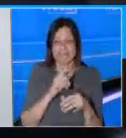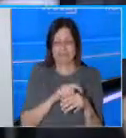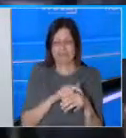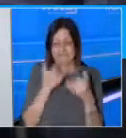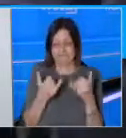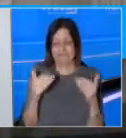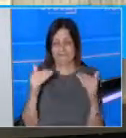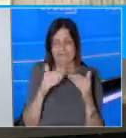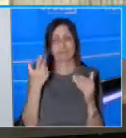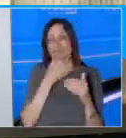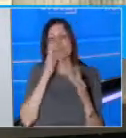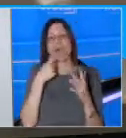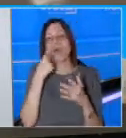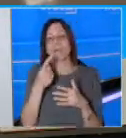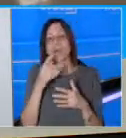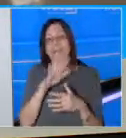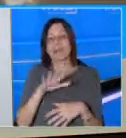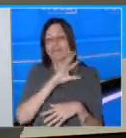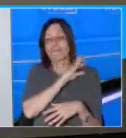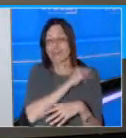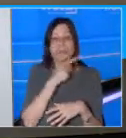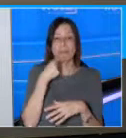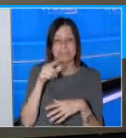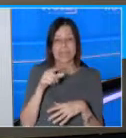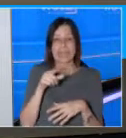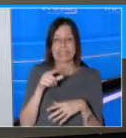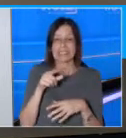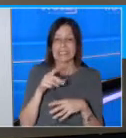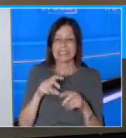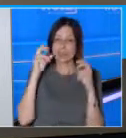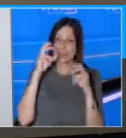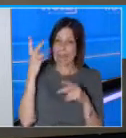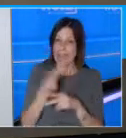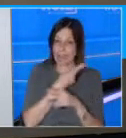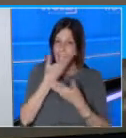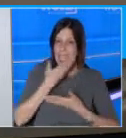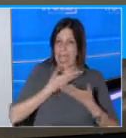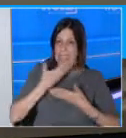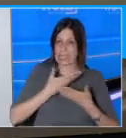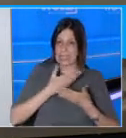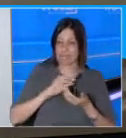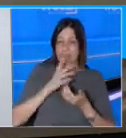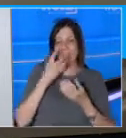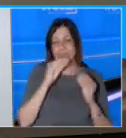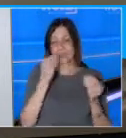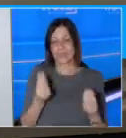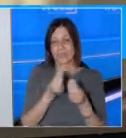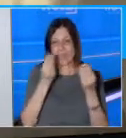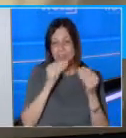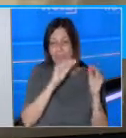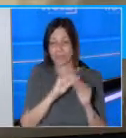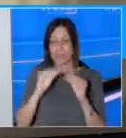ברשות הפלסטינית? מבחינתה מדובר בהזדמנות לנרמל את היחסים, ושהדברים יעברו דרכם ולא דרך